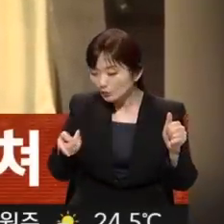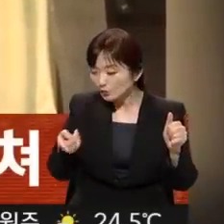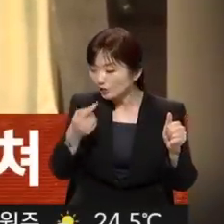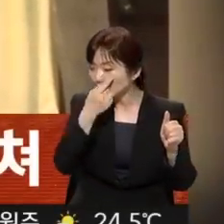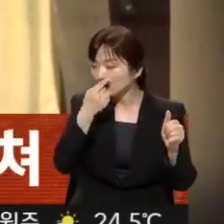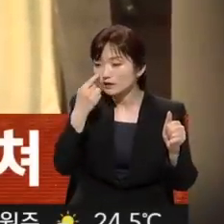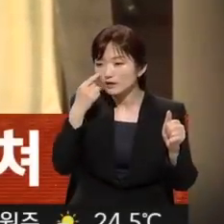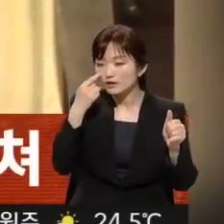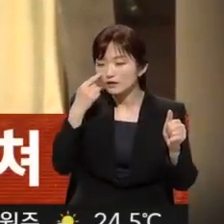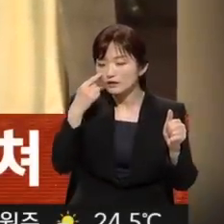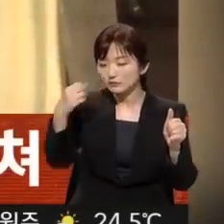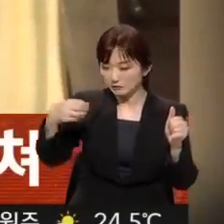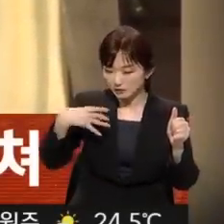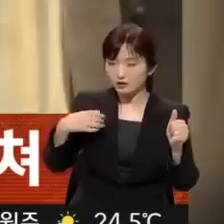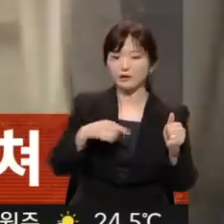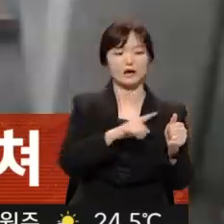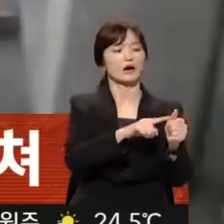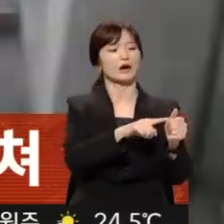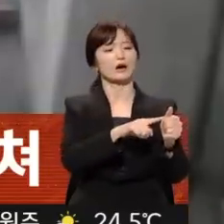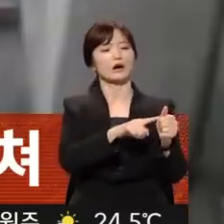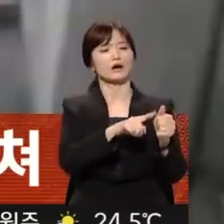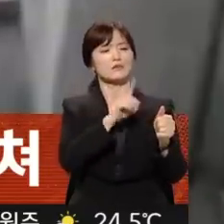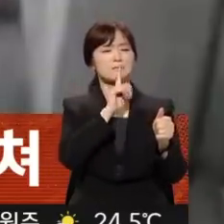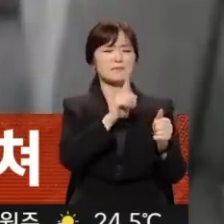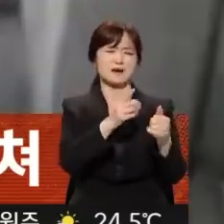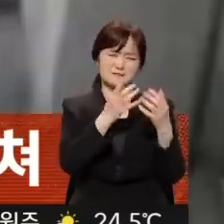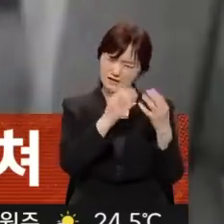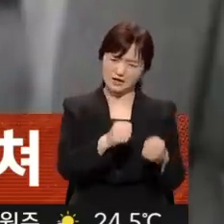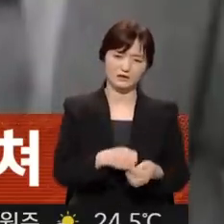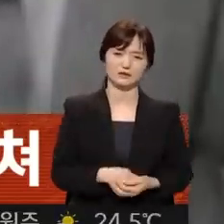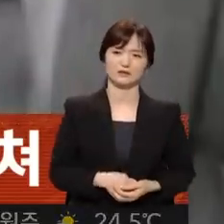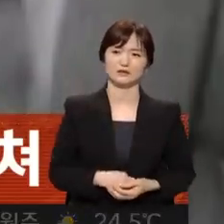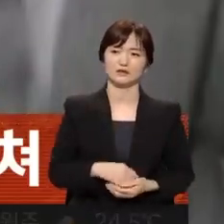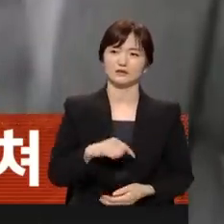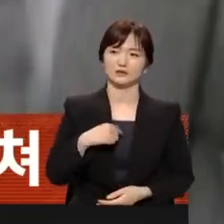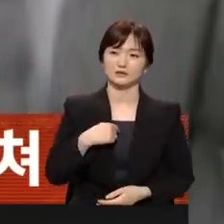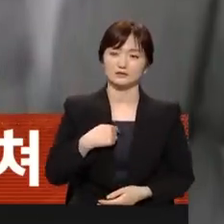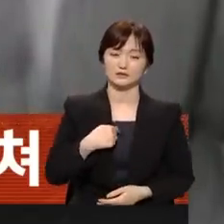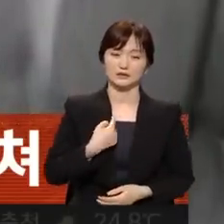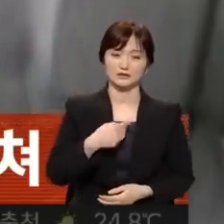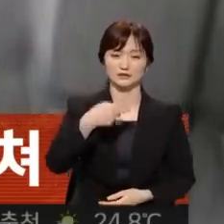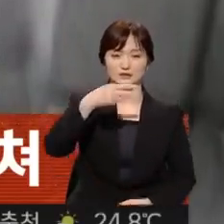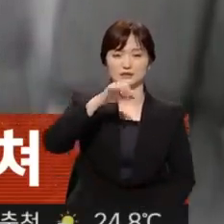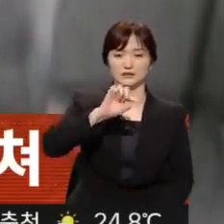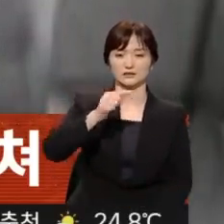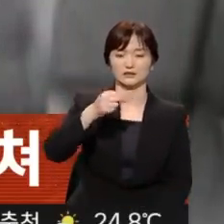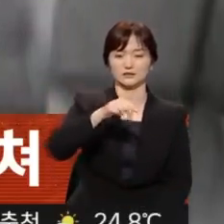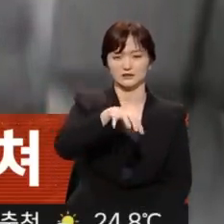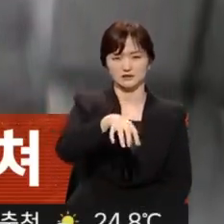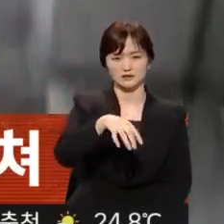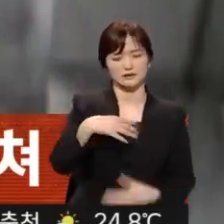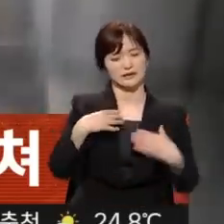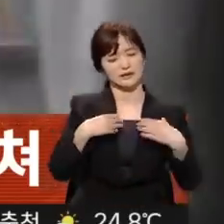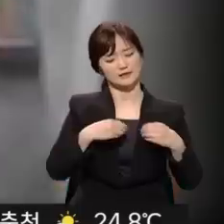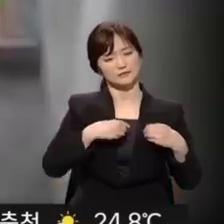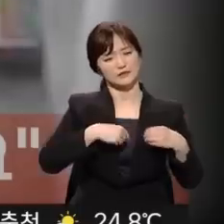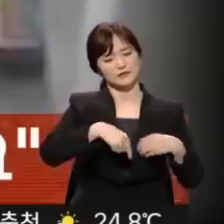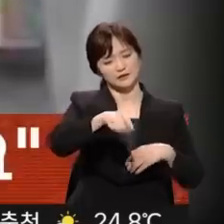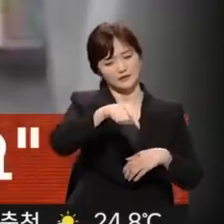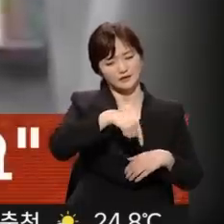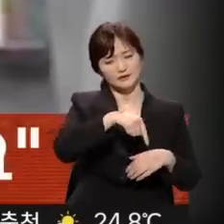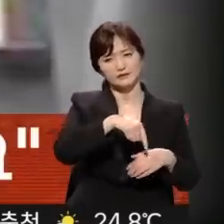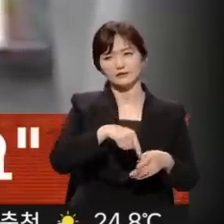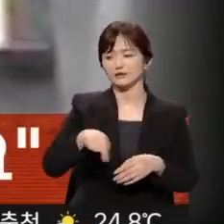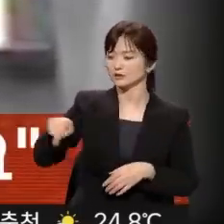그 직원이 뭐라 그러냐면 아, 저 사람 말이 엄청나게 많았다. 자기 그 신사동에 뭐 스파에 댕겼는데 여기 가게 인테리어가